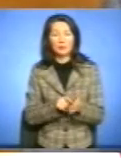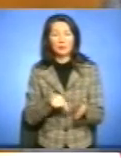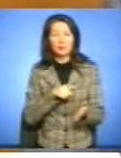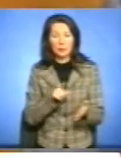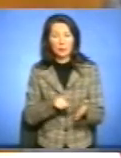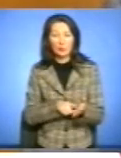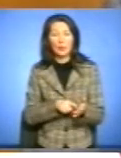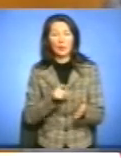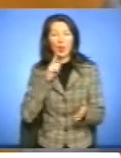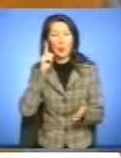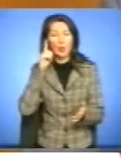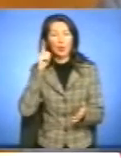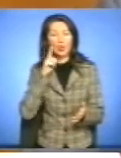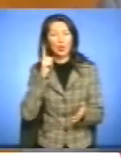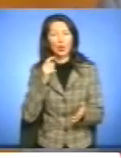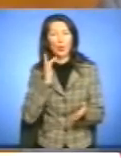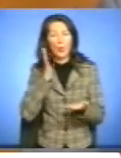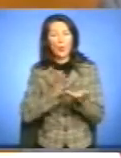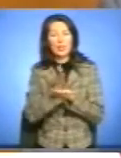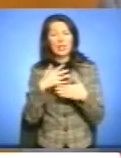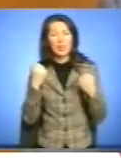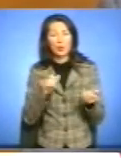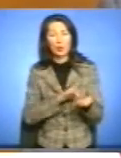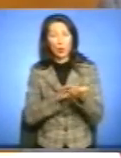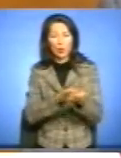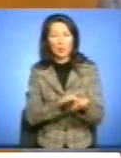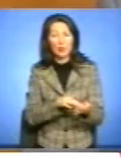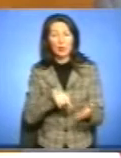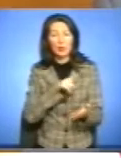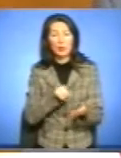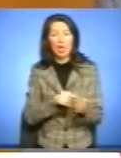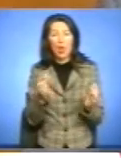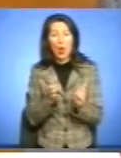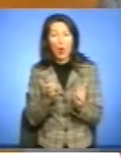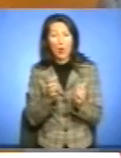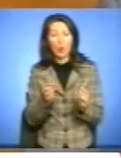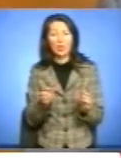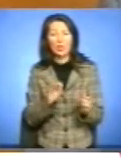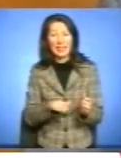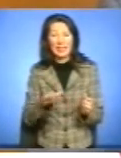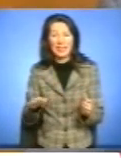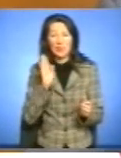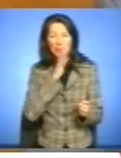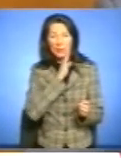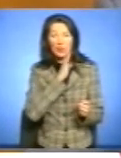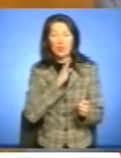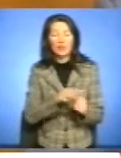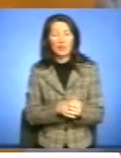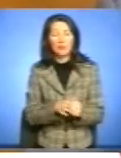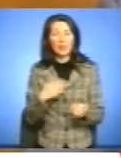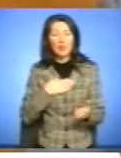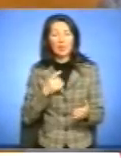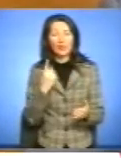молодіжної політики, спорту, туризму, з питань охорони здоров'я, сім'ї, материнства, дитинства. У нас в